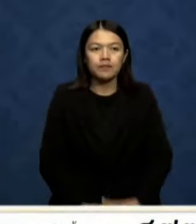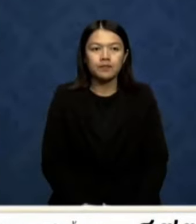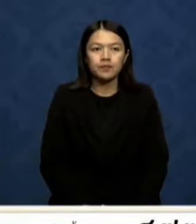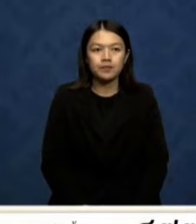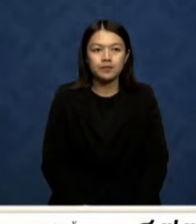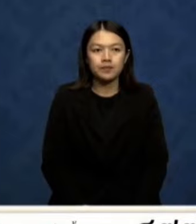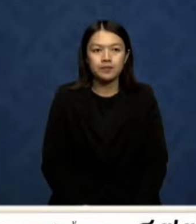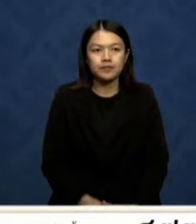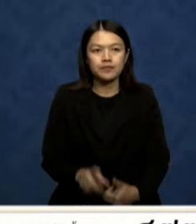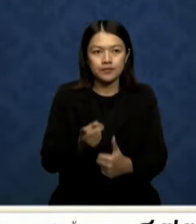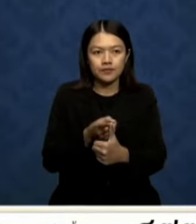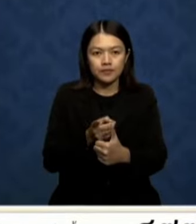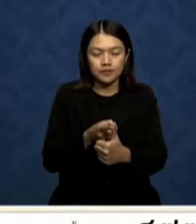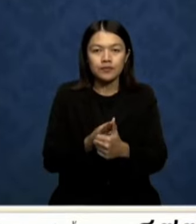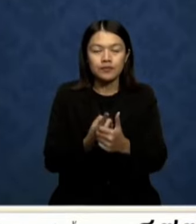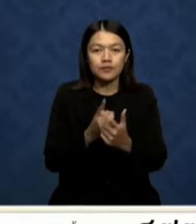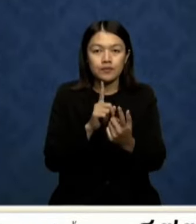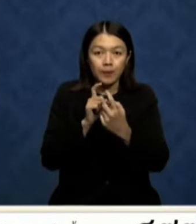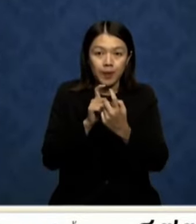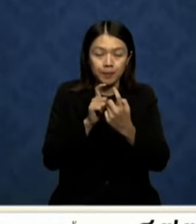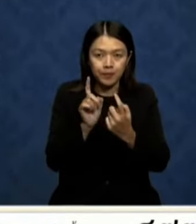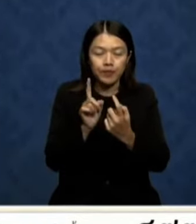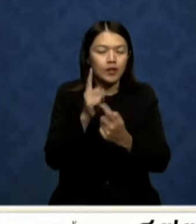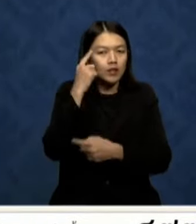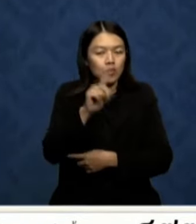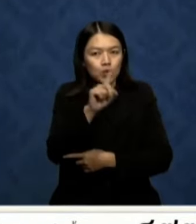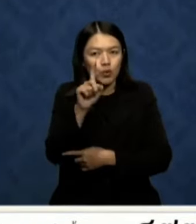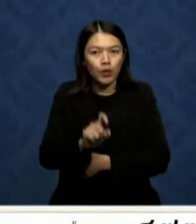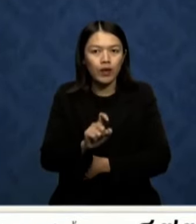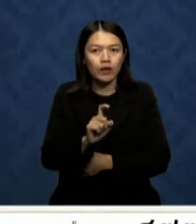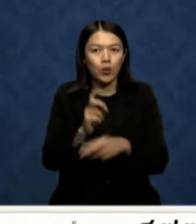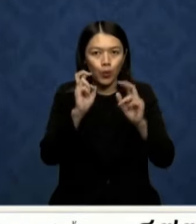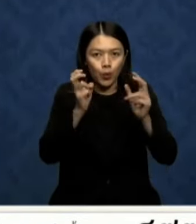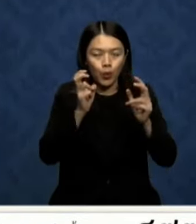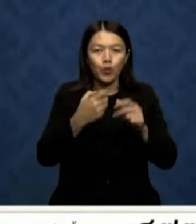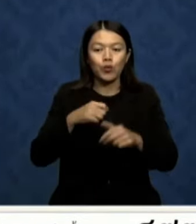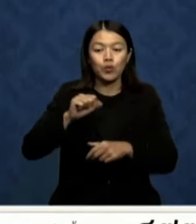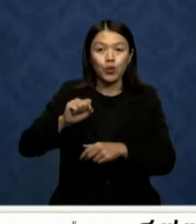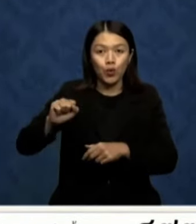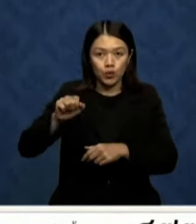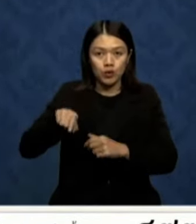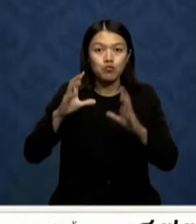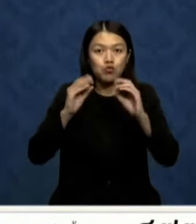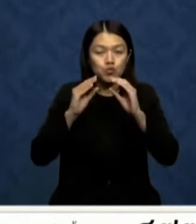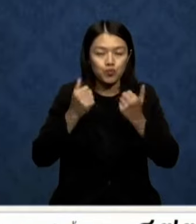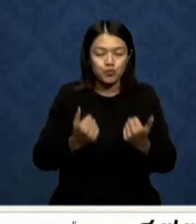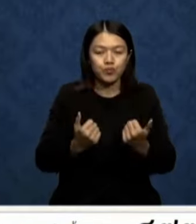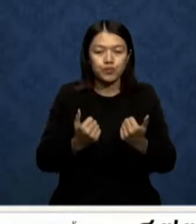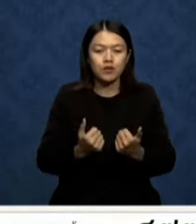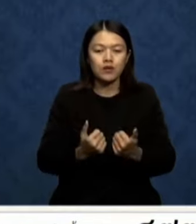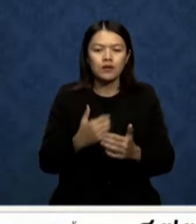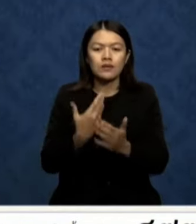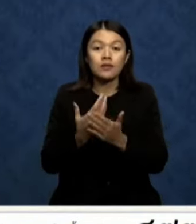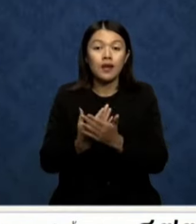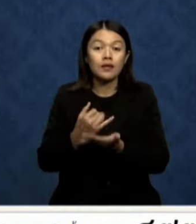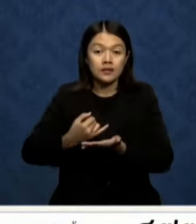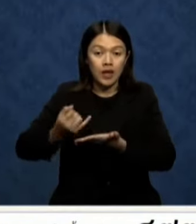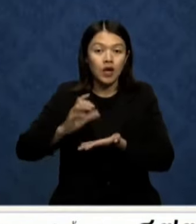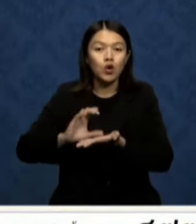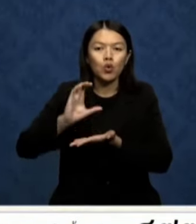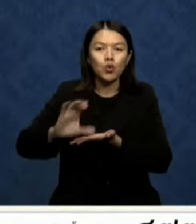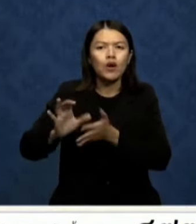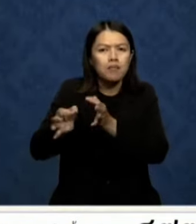ประเด็นแรกนะครับในการตอบคำถามที่มีข้อสงสัยแล้วก็ยกประเด็นขึ้นมาในสภาผู้แทนราษฎรในเรื่องของรายจ่ายลงทุนเนี่ยน่าจะอธิบายกันหล